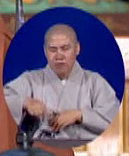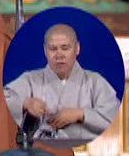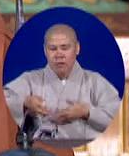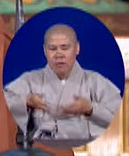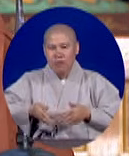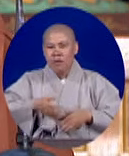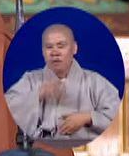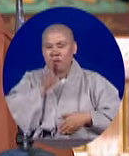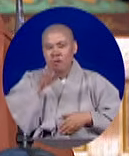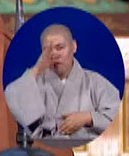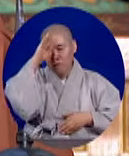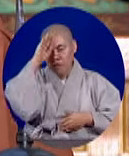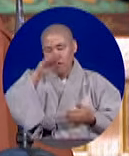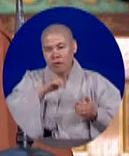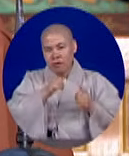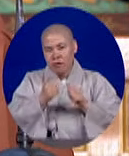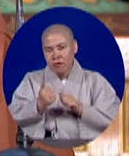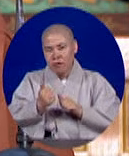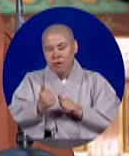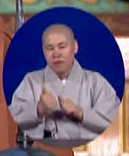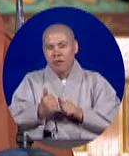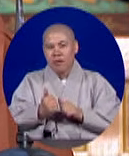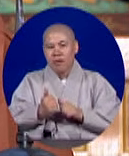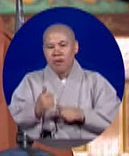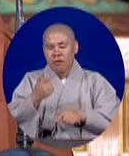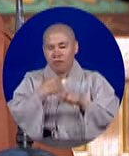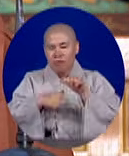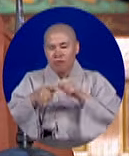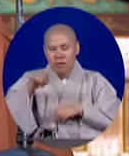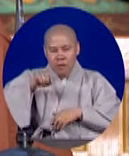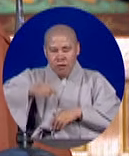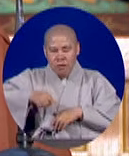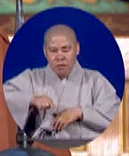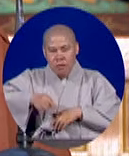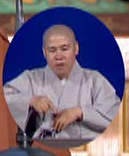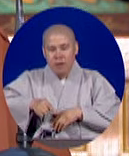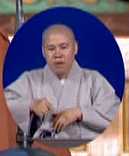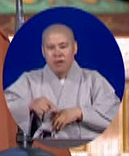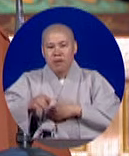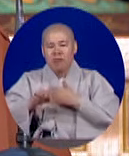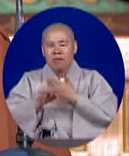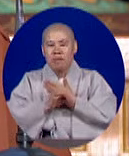생로병사 여기에서 불생불멸로 불생불멸에서 더 깊이 들어가면